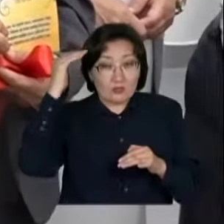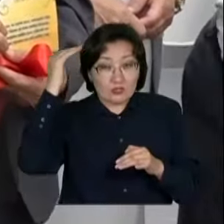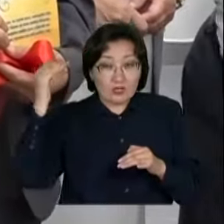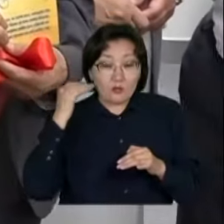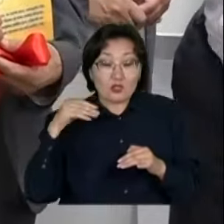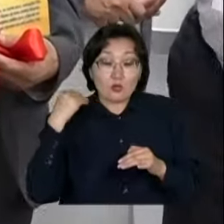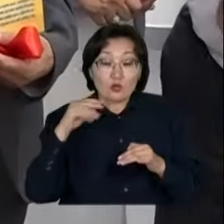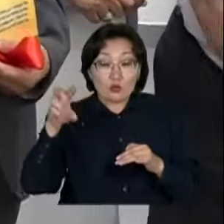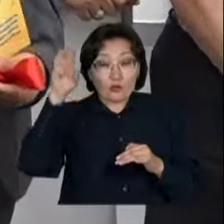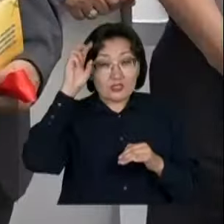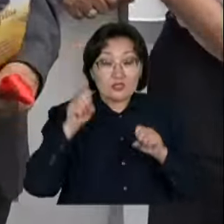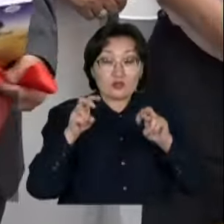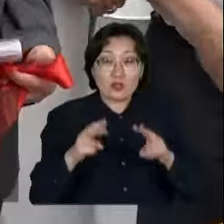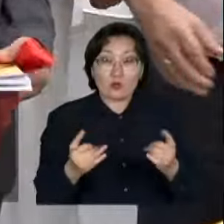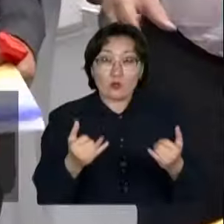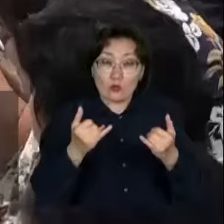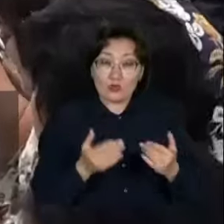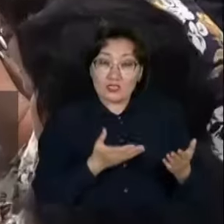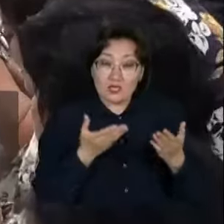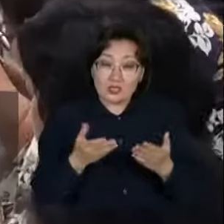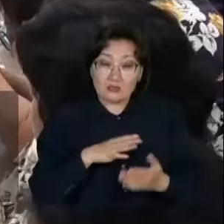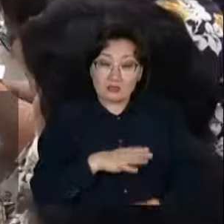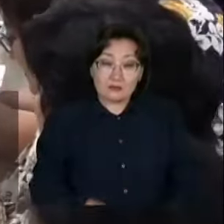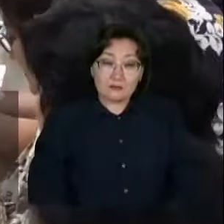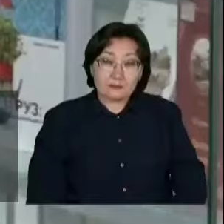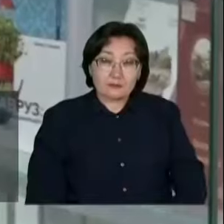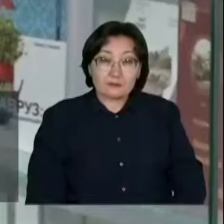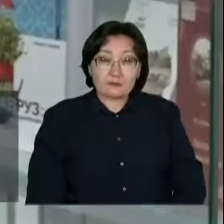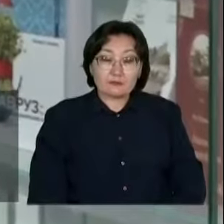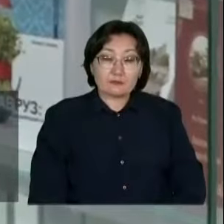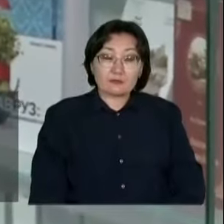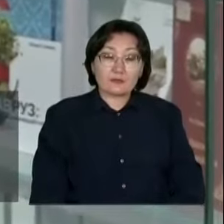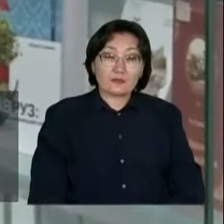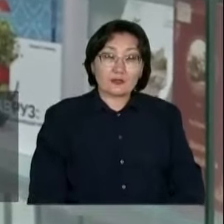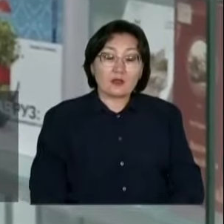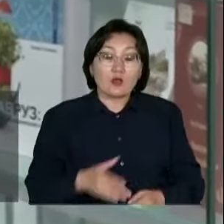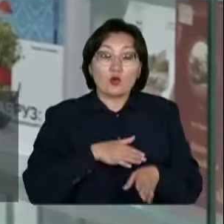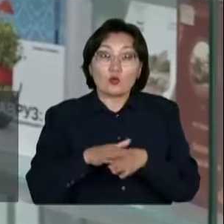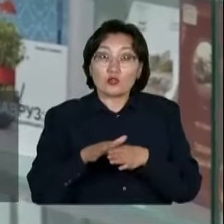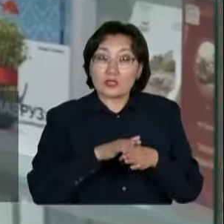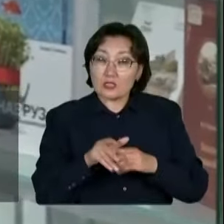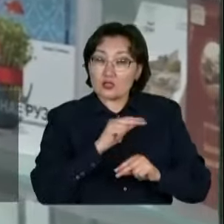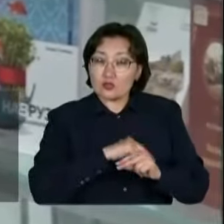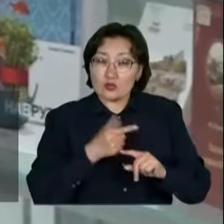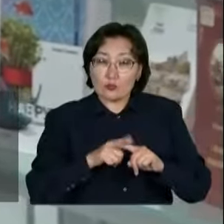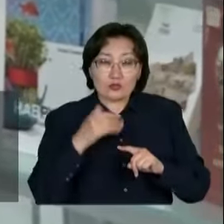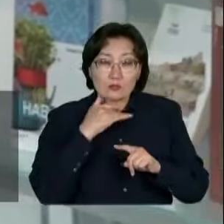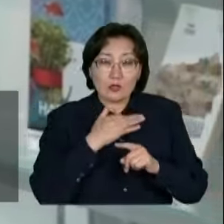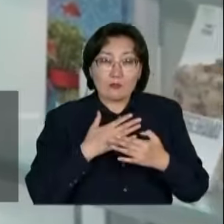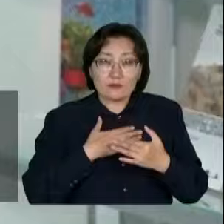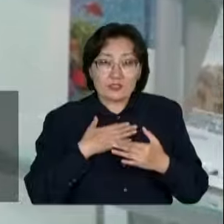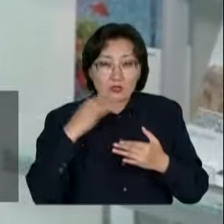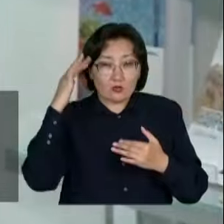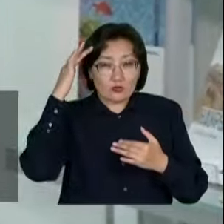Түркия мемлекеттерінен арнайы қонақтар шақыртылды. Істеліп жатқан жұмыстар өте көп. Біздің бәр